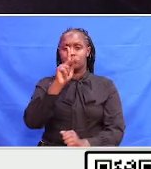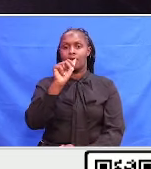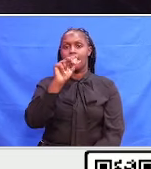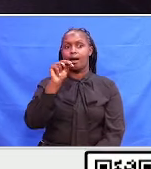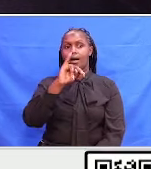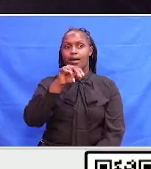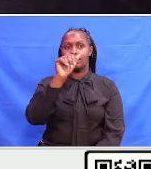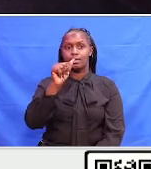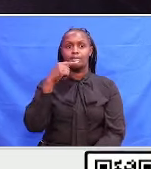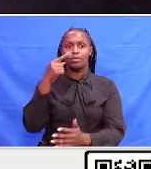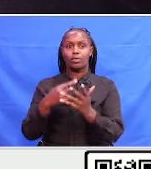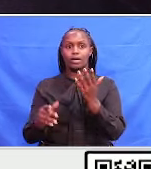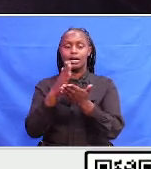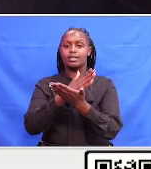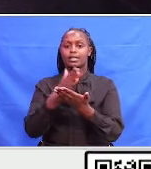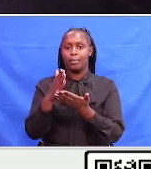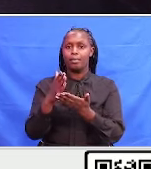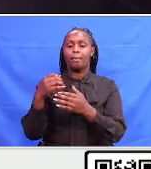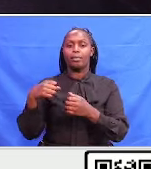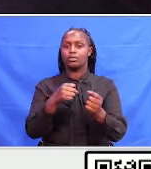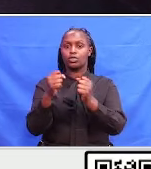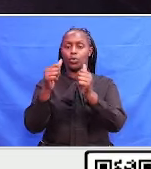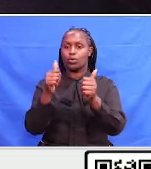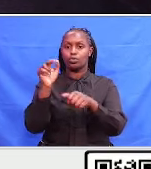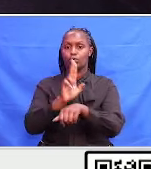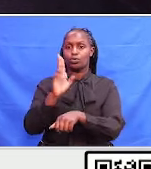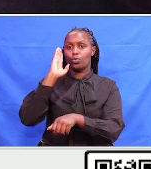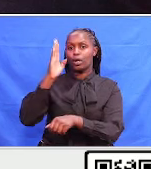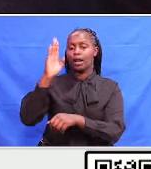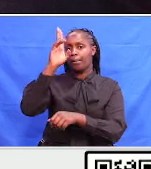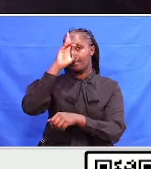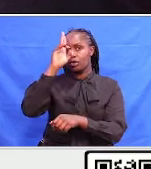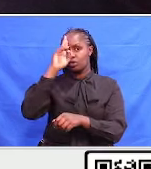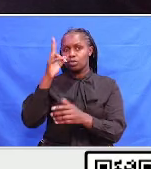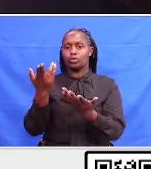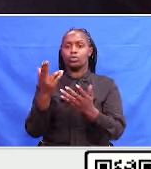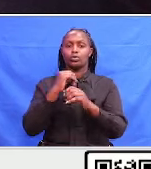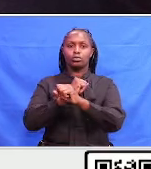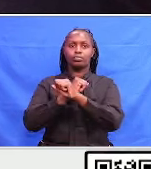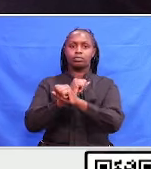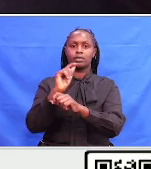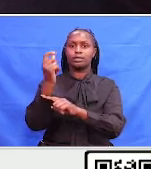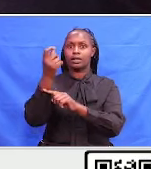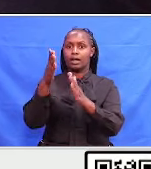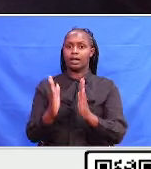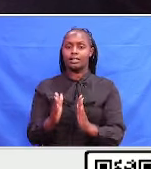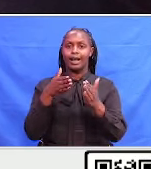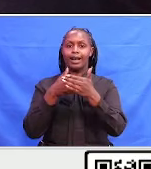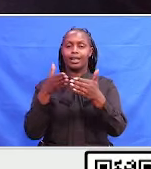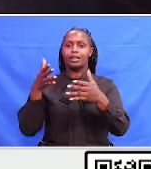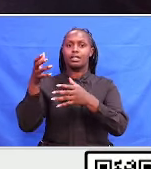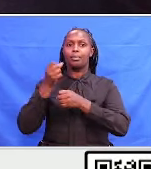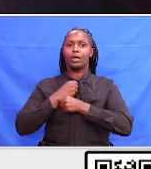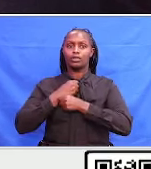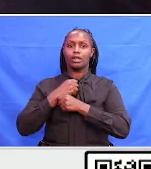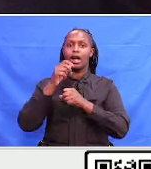ya mikakati ambayo huduma ya polisi itatumia kuwalinda Wakenya dhidi ya utekaji nyara. Kanja, mbele ya kamati